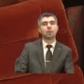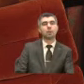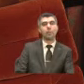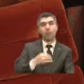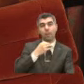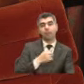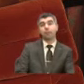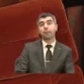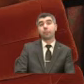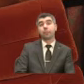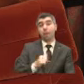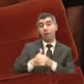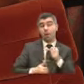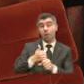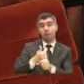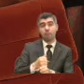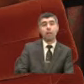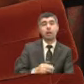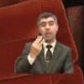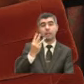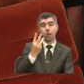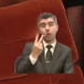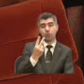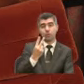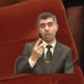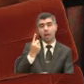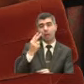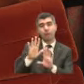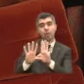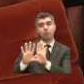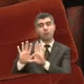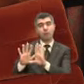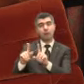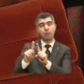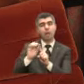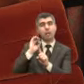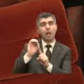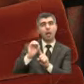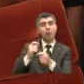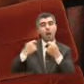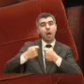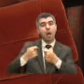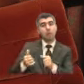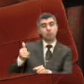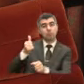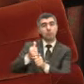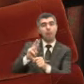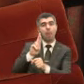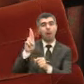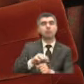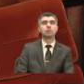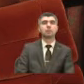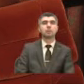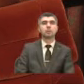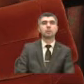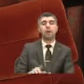9 ربيع الأول 1431 الموافق 23 فبراير 2010، وهي مؤسسة مستقلة تحت الرئاسة الشرفية لجلالته.